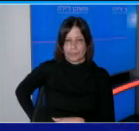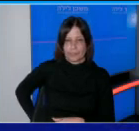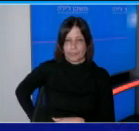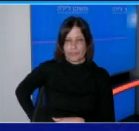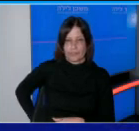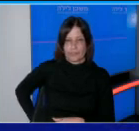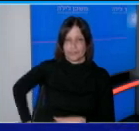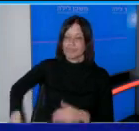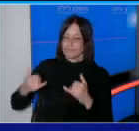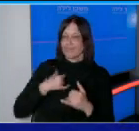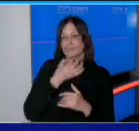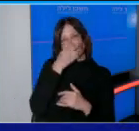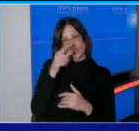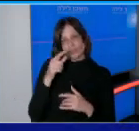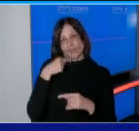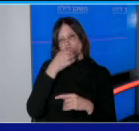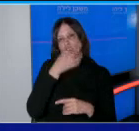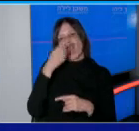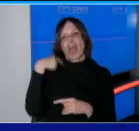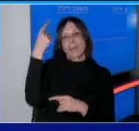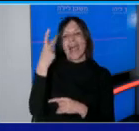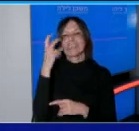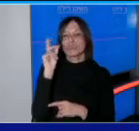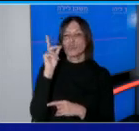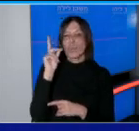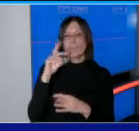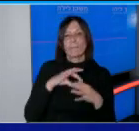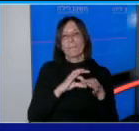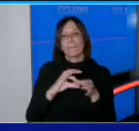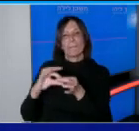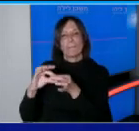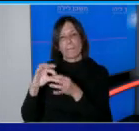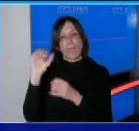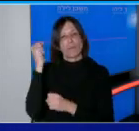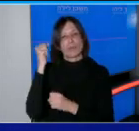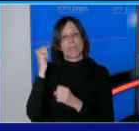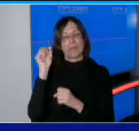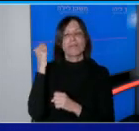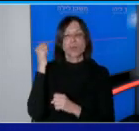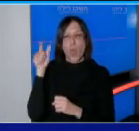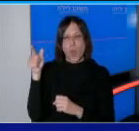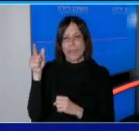את השאלה, לך אני מציף את השאלה הבאה. 20 שנים רצופות, המוסד לביטוח הלאומי